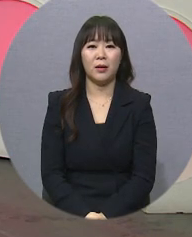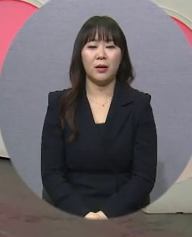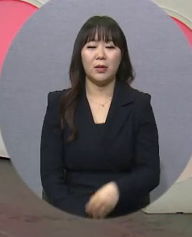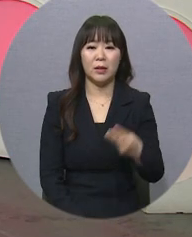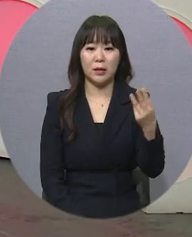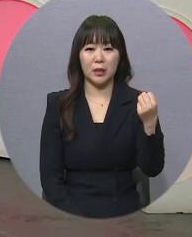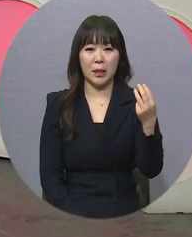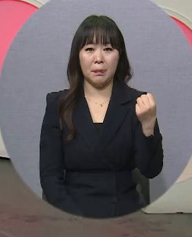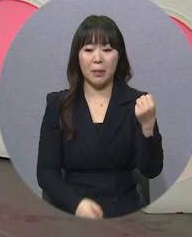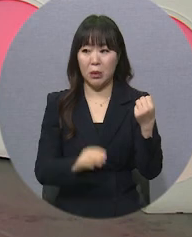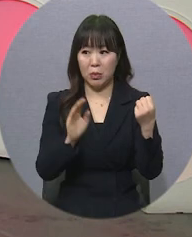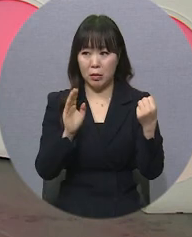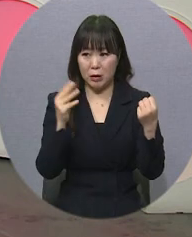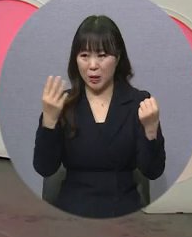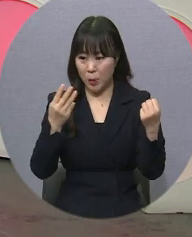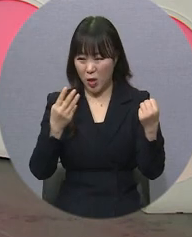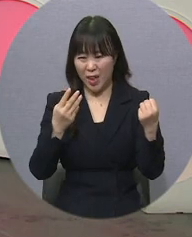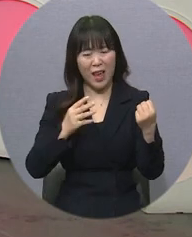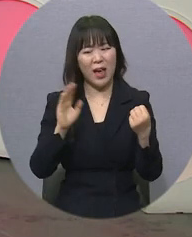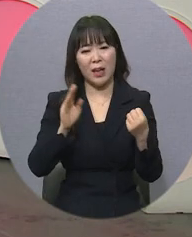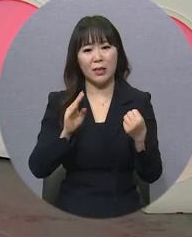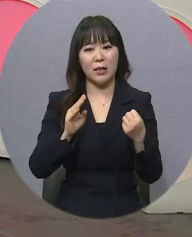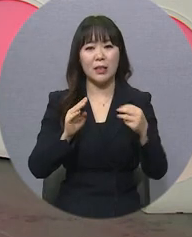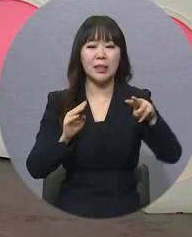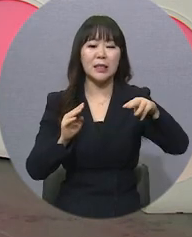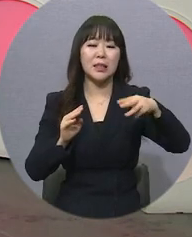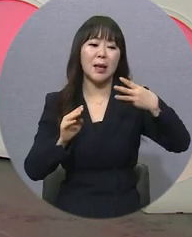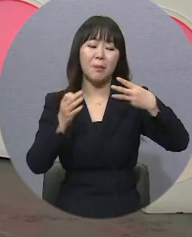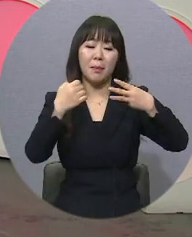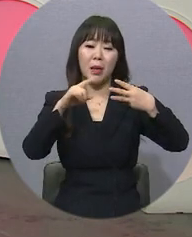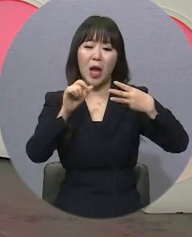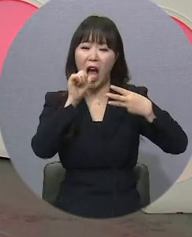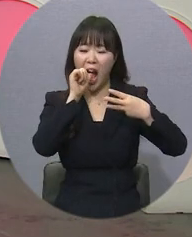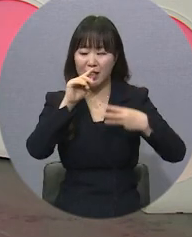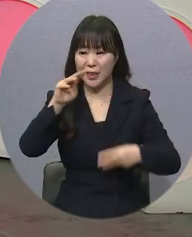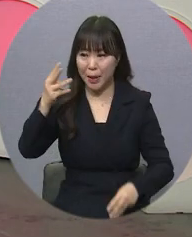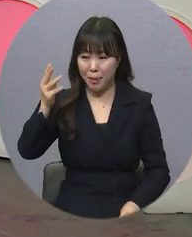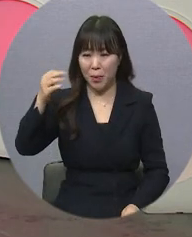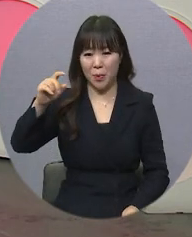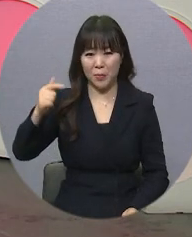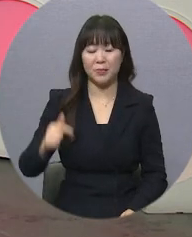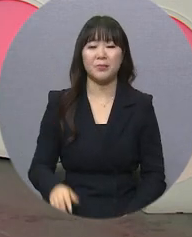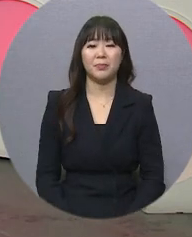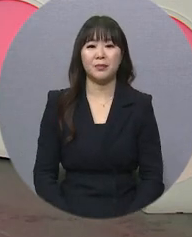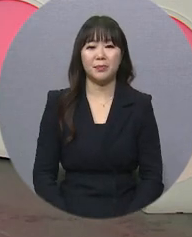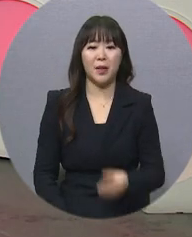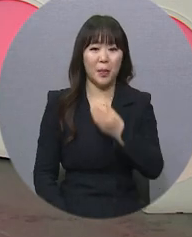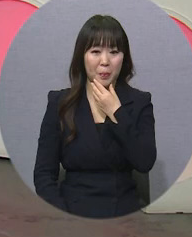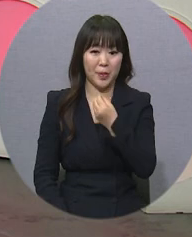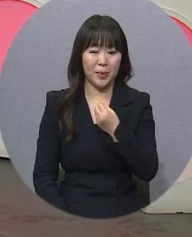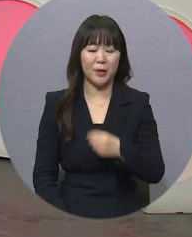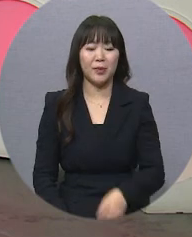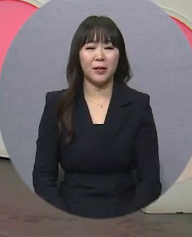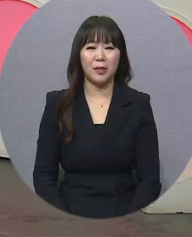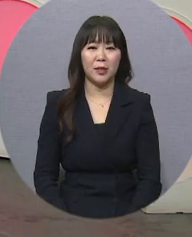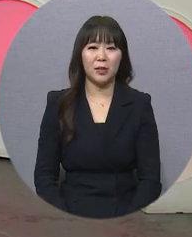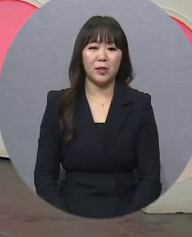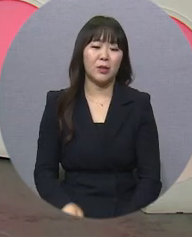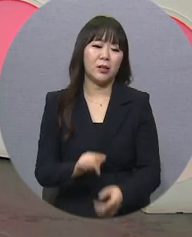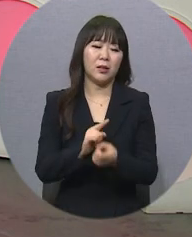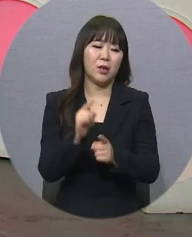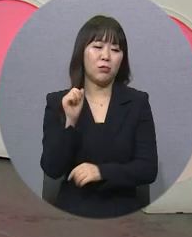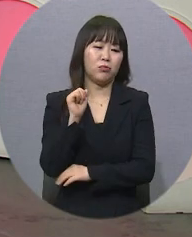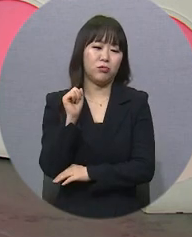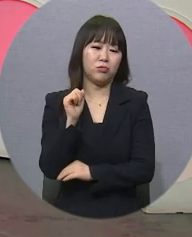3만 원도 아니고 3천 원도 아니고 300원의 행복입니다. 자, 단돈 300원. 300원. 대리운전을